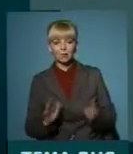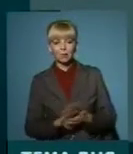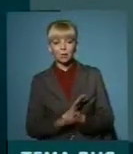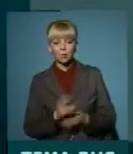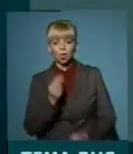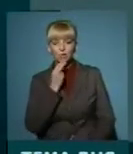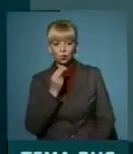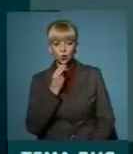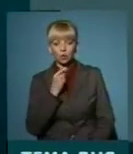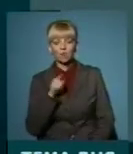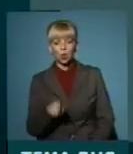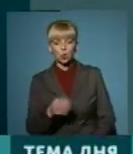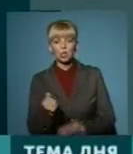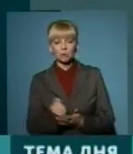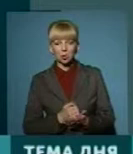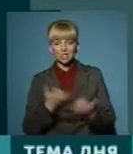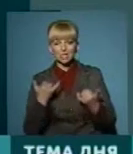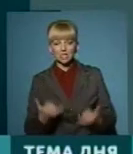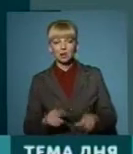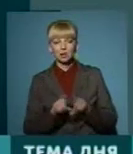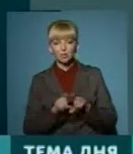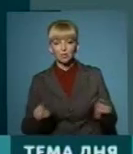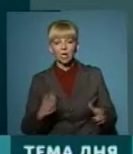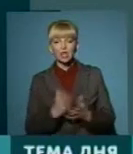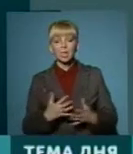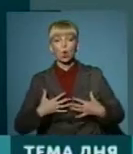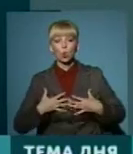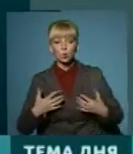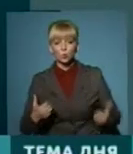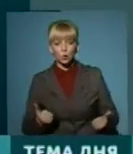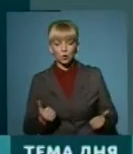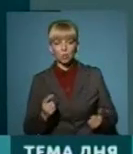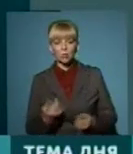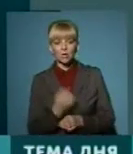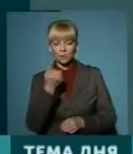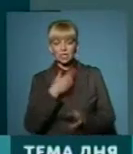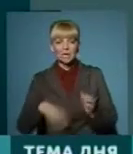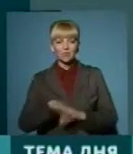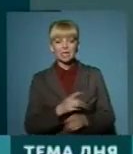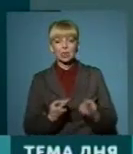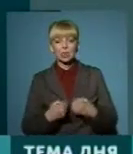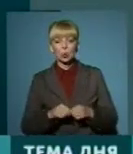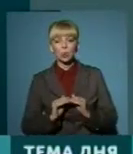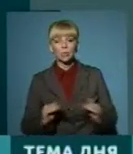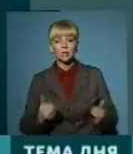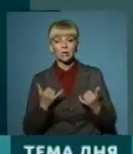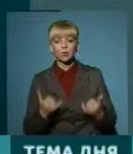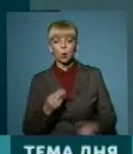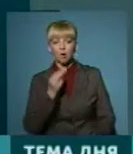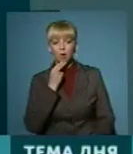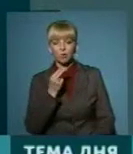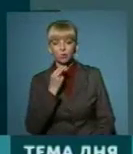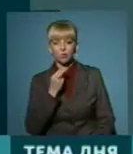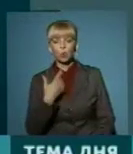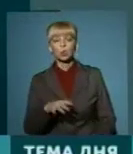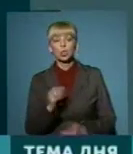безкоштовне харчування, воно збереглося зараз в школі, і оздоровлення раз в рік для всіх категорій дітей. Сьогодні харчування, яке я